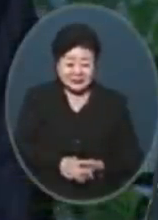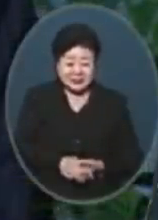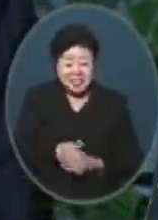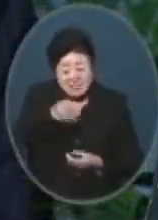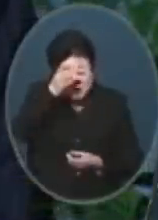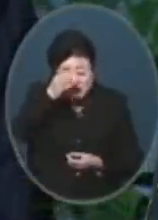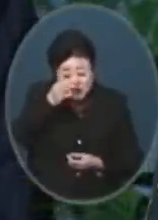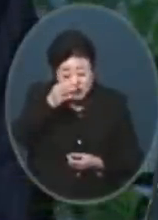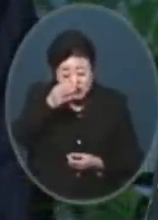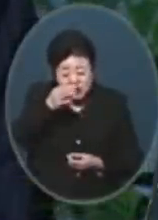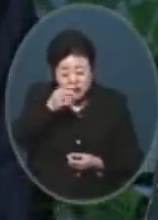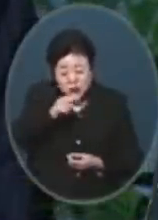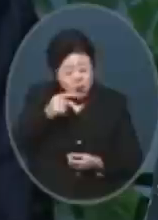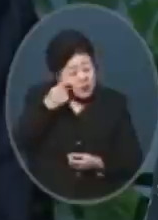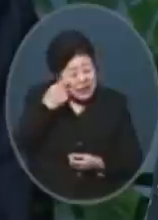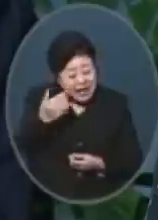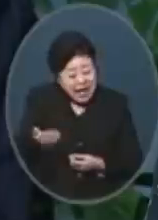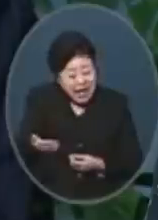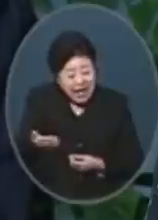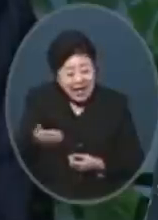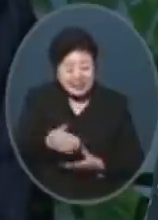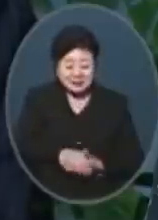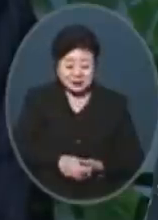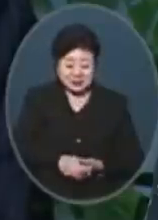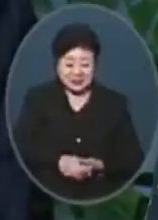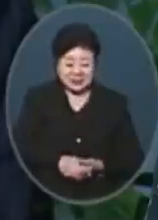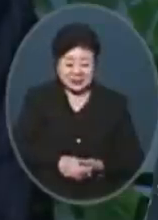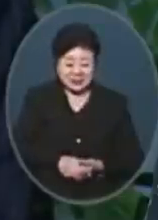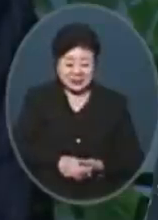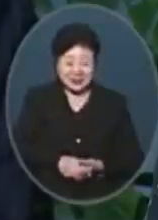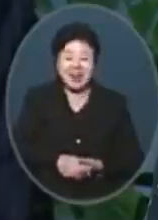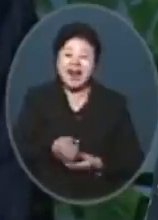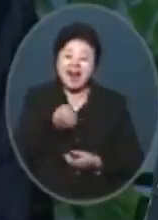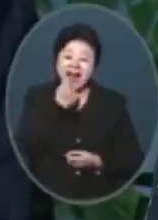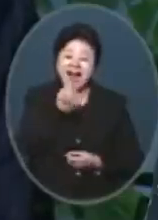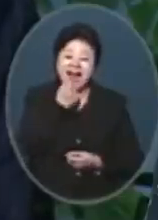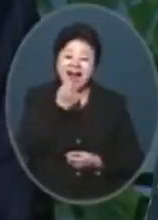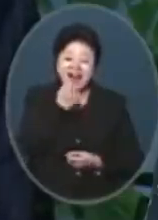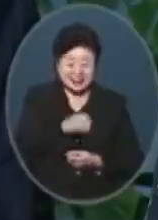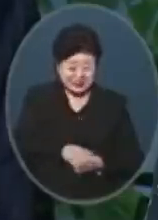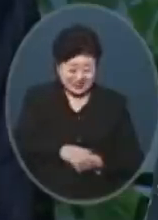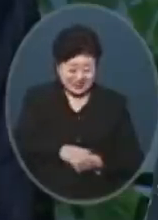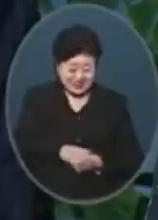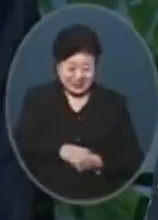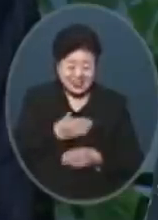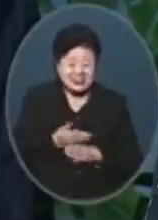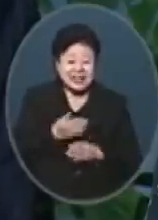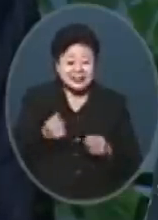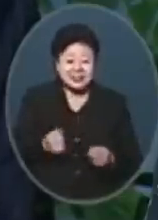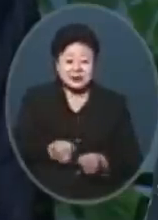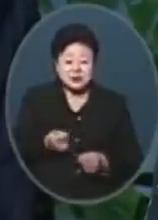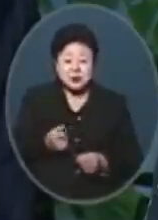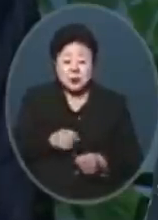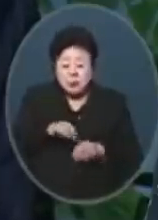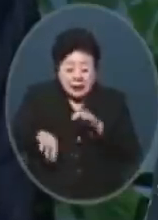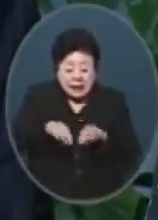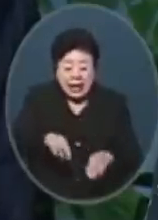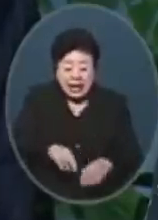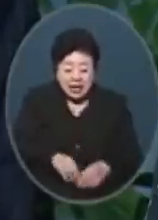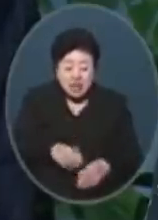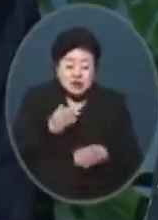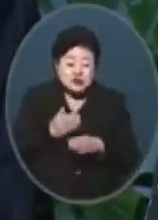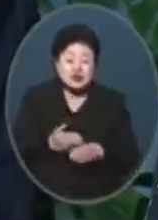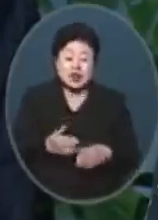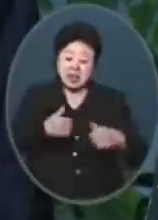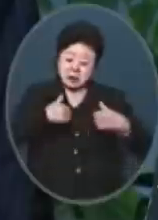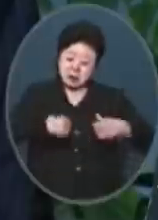기술이 어떤 것입니까? 그러니까 웃으면서 다른 사람은 좀 파다가